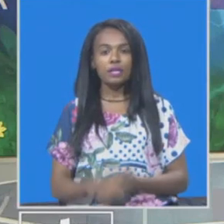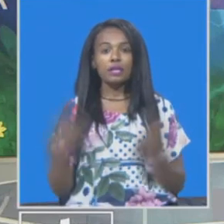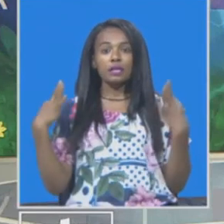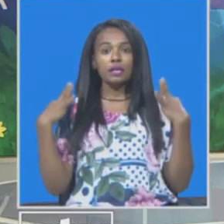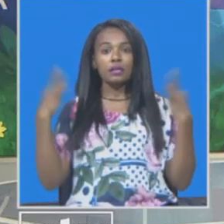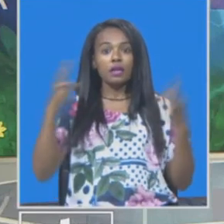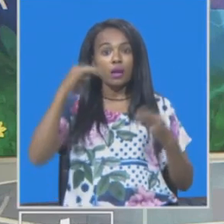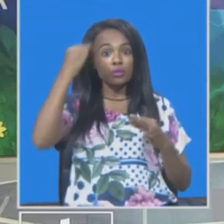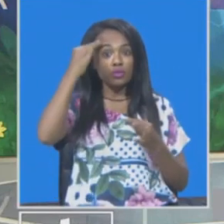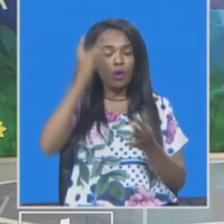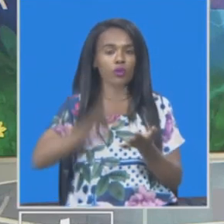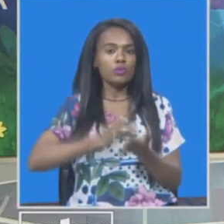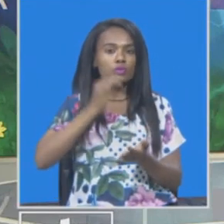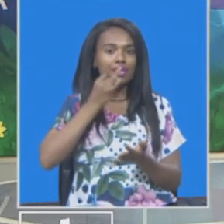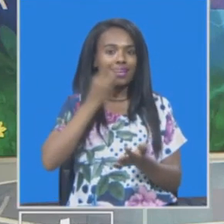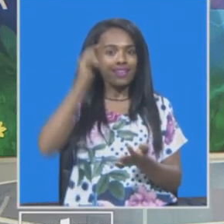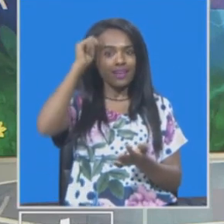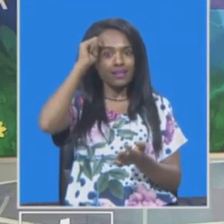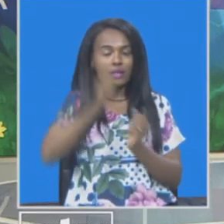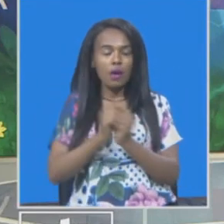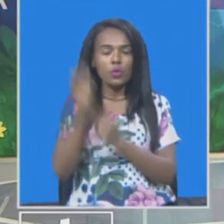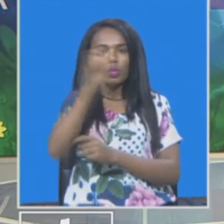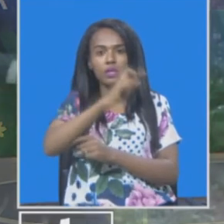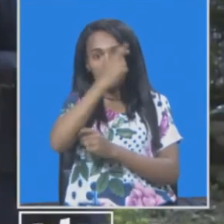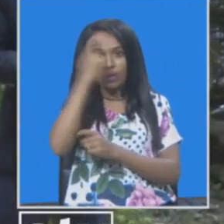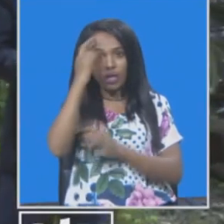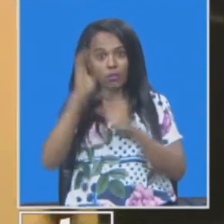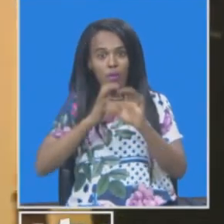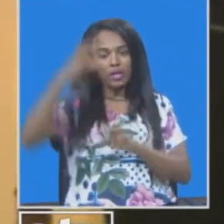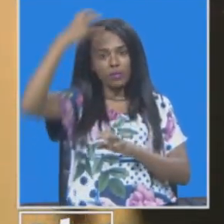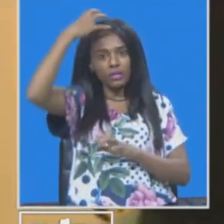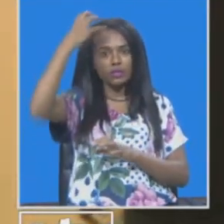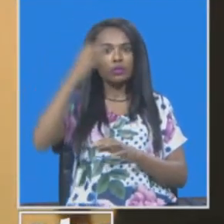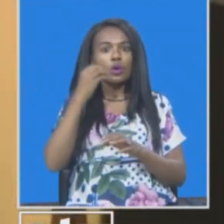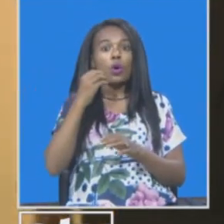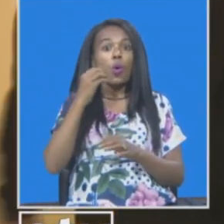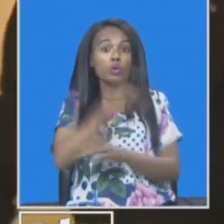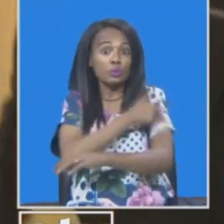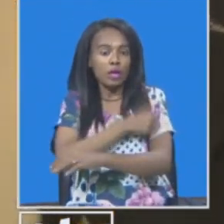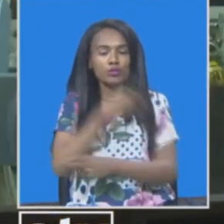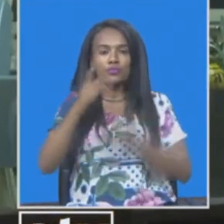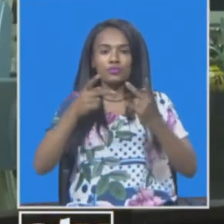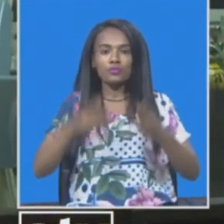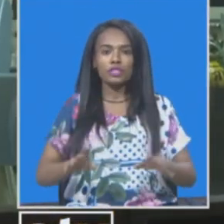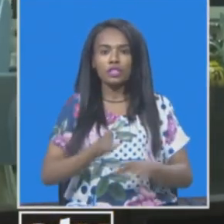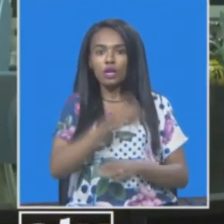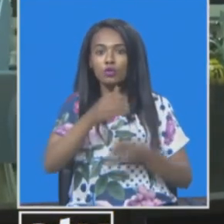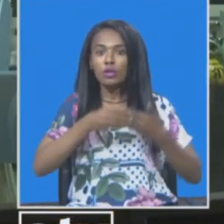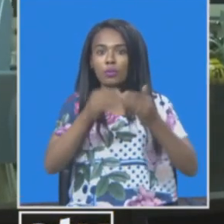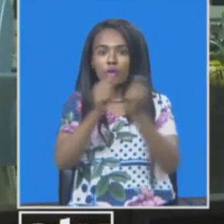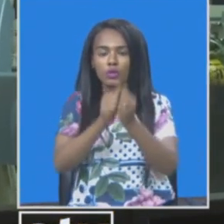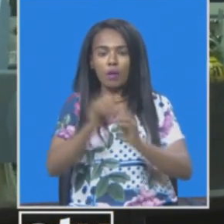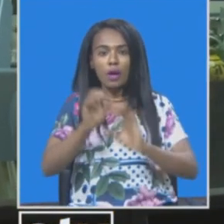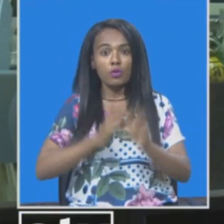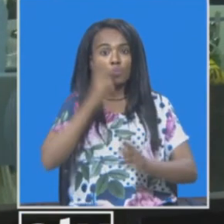የጤና ሚኒስትሯ ዶክተር ሊያ ታደሰ የአብሮነት ቀንን ምክንያት በማድረግ የመንግስት ሆስፒታሎችን ጎበኙ። ሚኒስትሯ ዶክተር ሊያ ከሌሎች አመራሮች ጋር